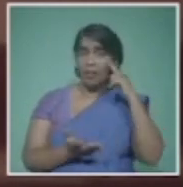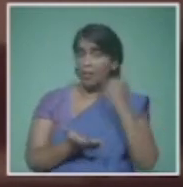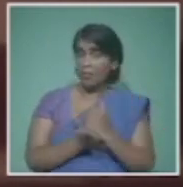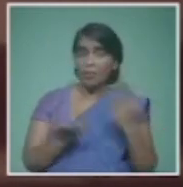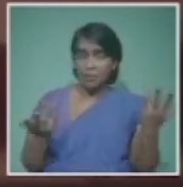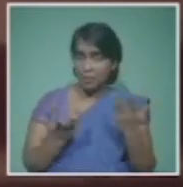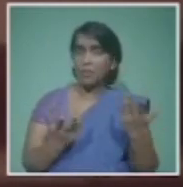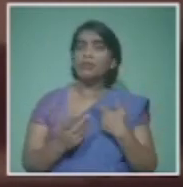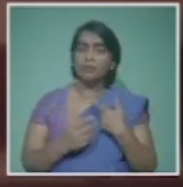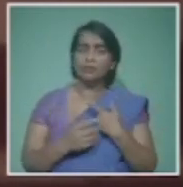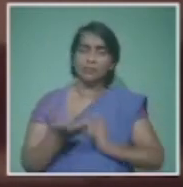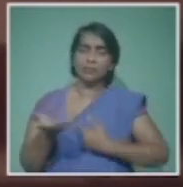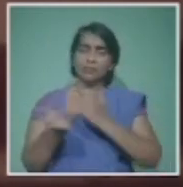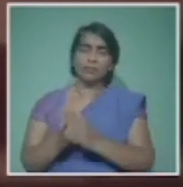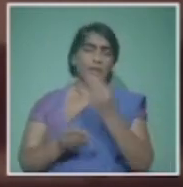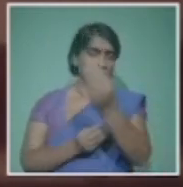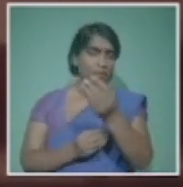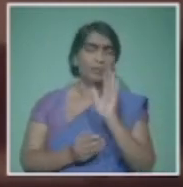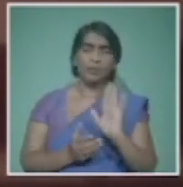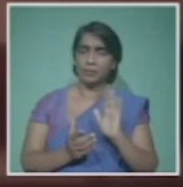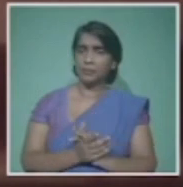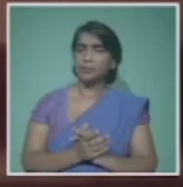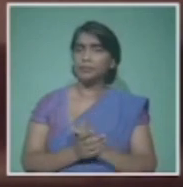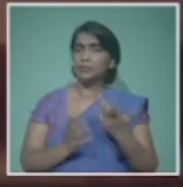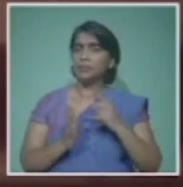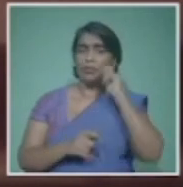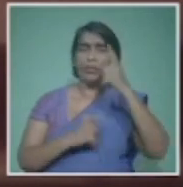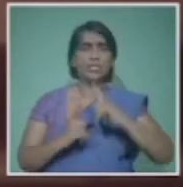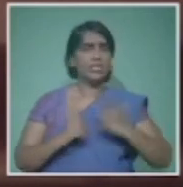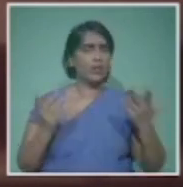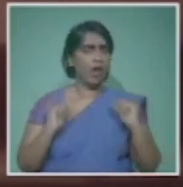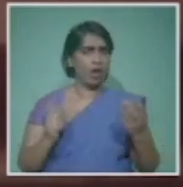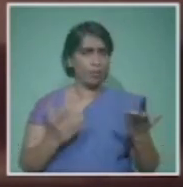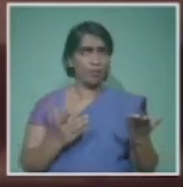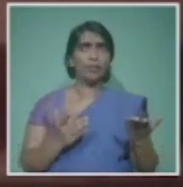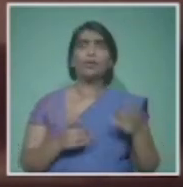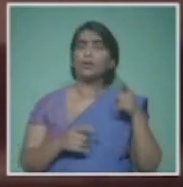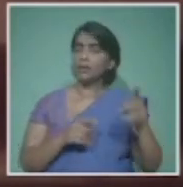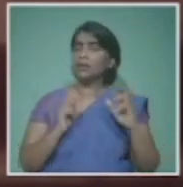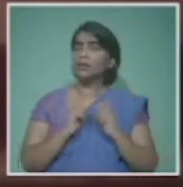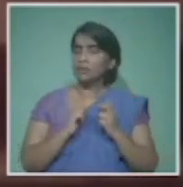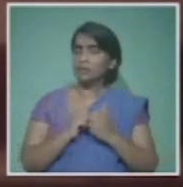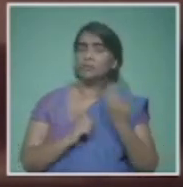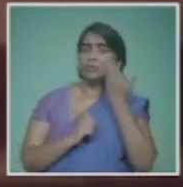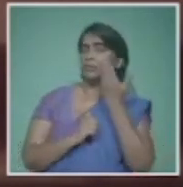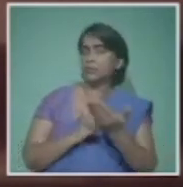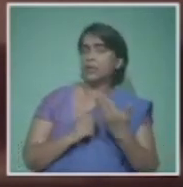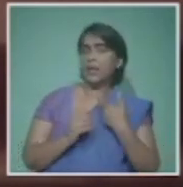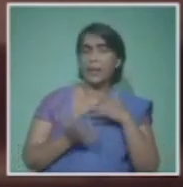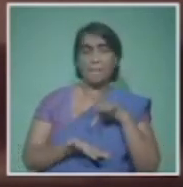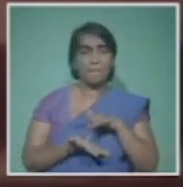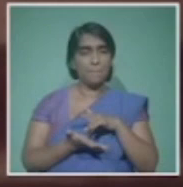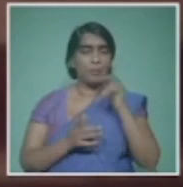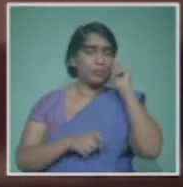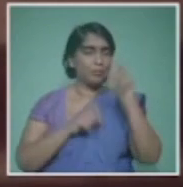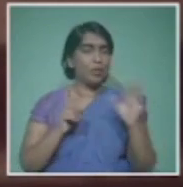නම් අනිවාර්යෙන් සහනාධාර ක්‍රමයක් තියෙන්න ඕනේ. නැත්තම් ජනතාව ජීවත් වෙන්නේ කොහමද? දැන් මේ ගැටලුව දිහා මධ්‍යම